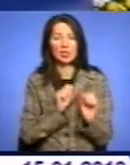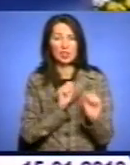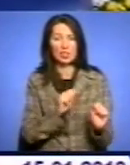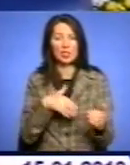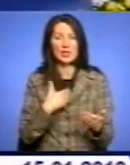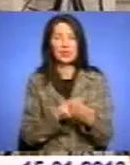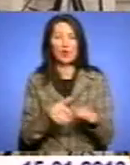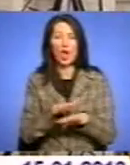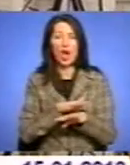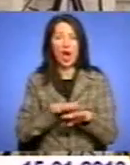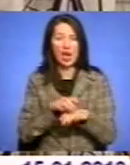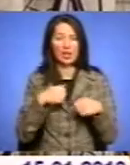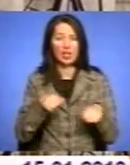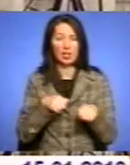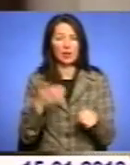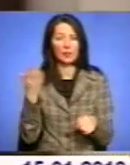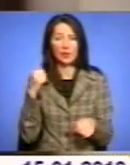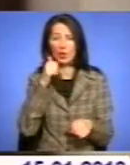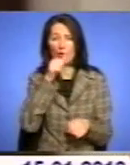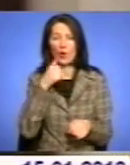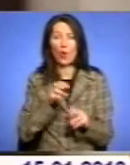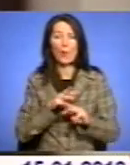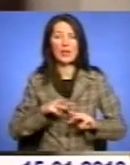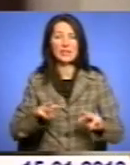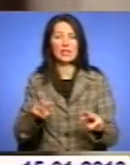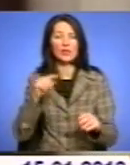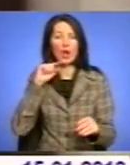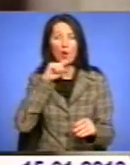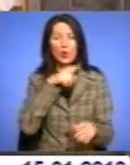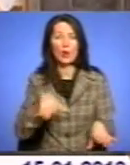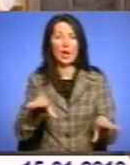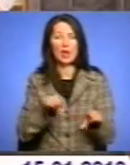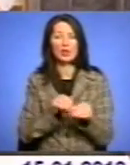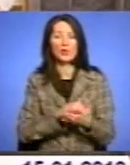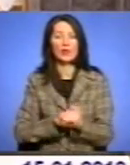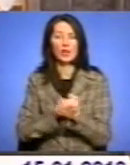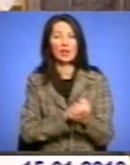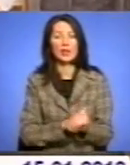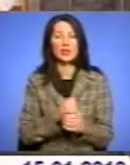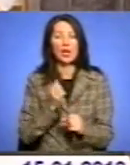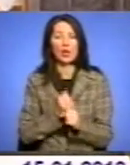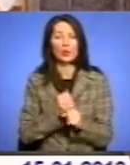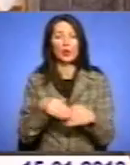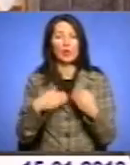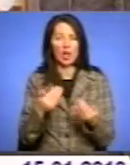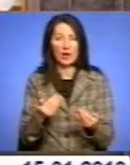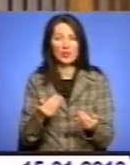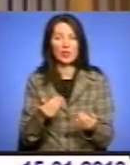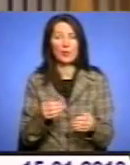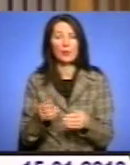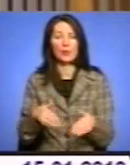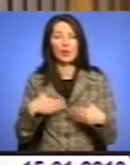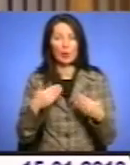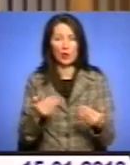обязаны это сделать. Минулого року Міністерство економіки разом із Федерацією роботодавців підготували пропозиції щодо захисту